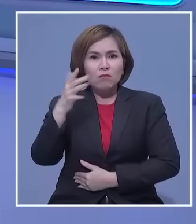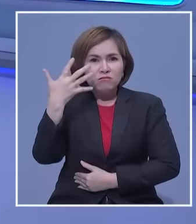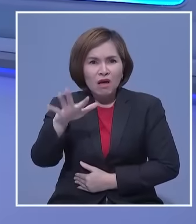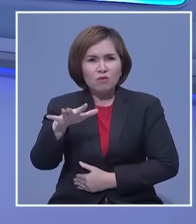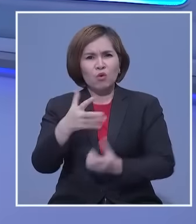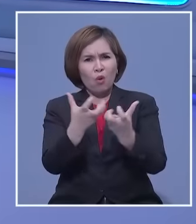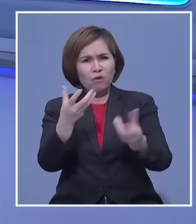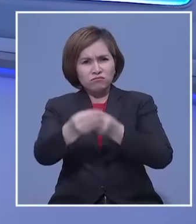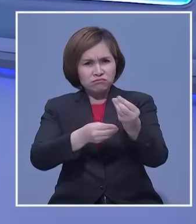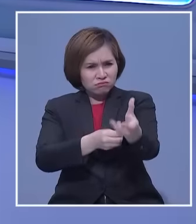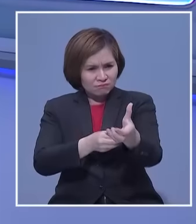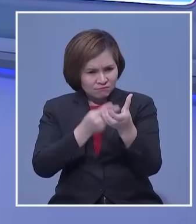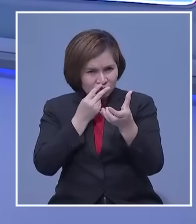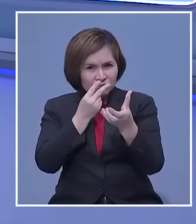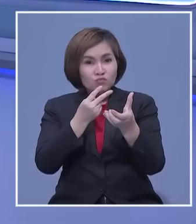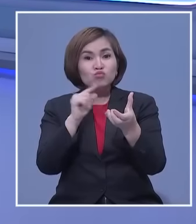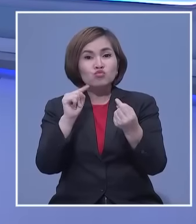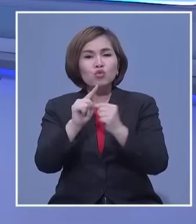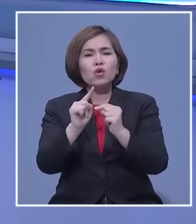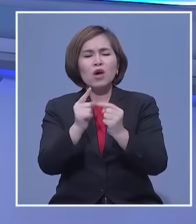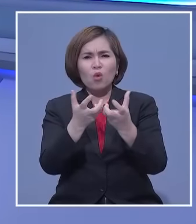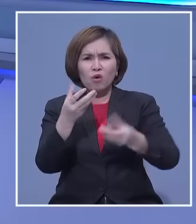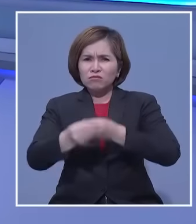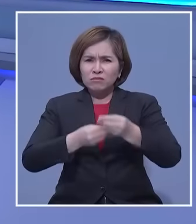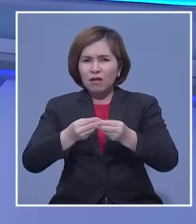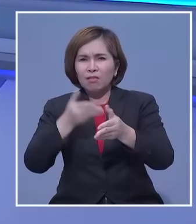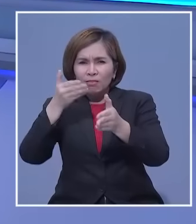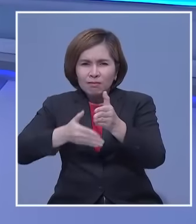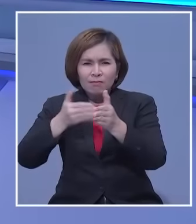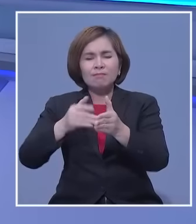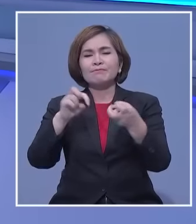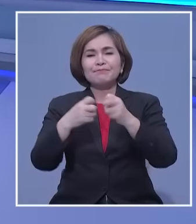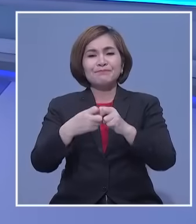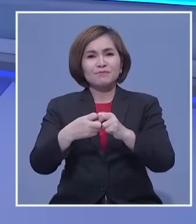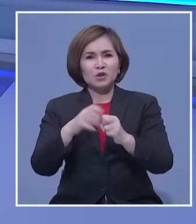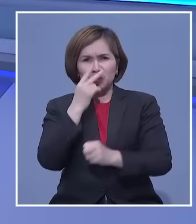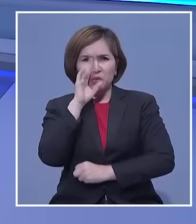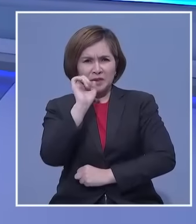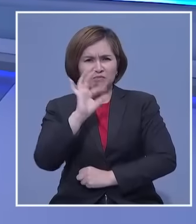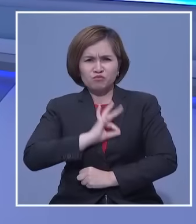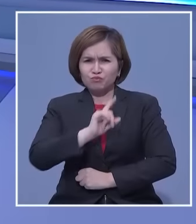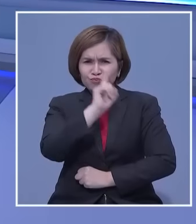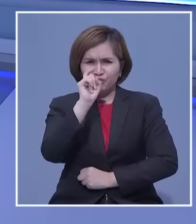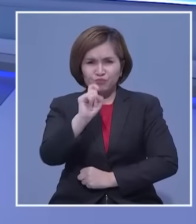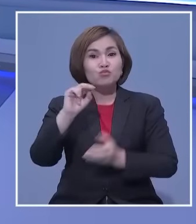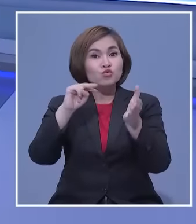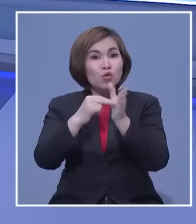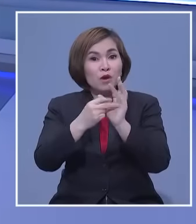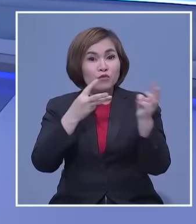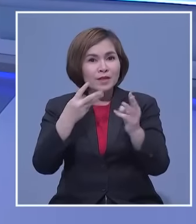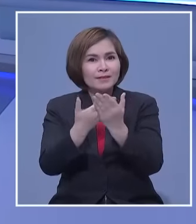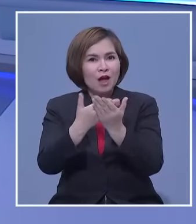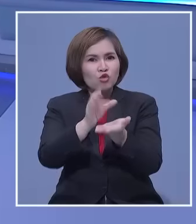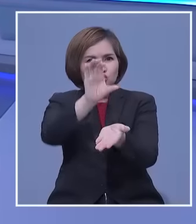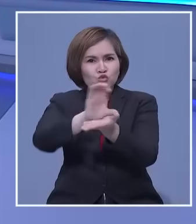สินค้าที่อ้างว่าเป็นตัวกลางในการทำธุรกิจเนี่ยมันขายไม่ได้บางคนตั้งข้อสังเกตว่าจริงๆแล้วมันเป็นการระดม